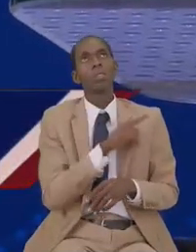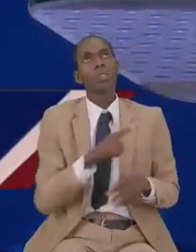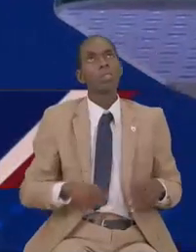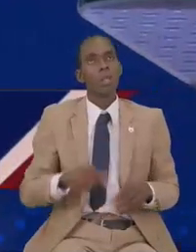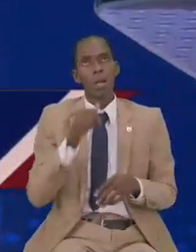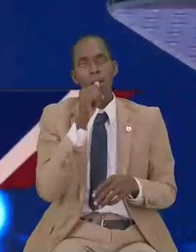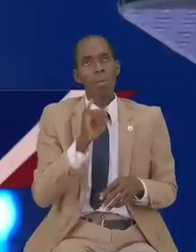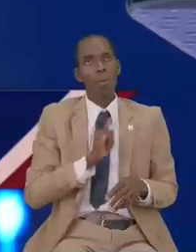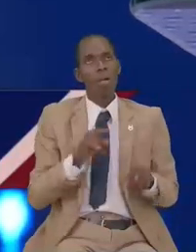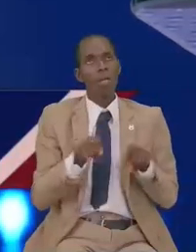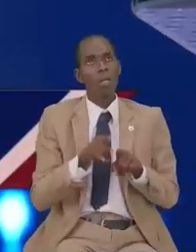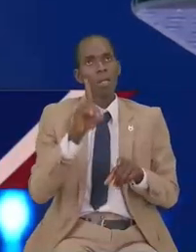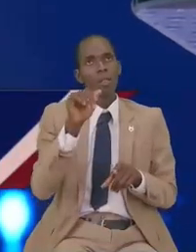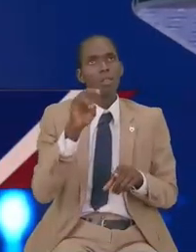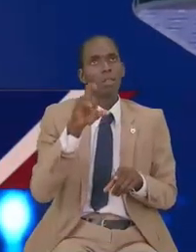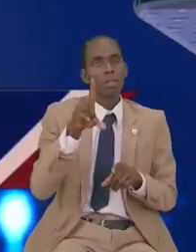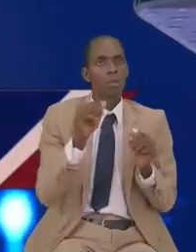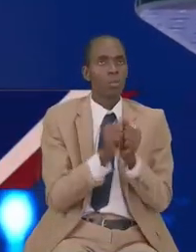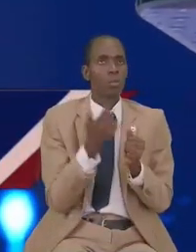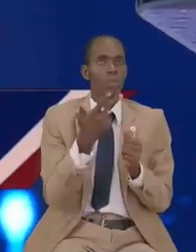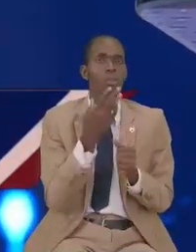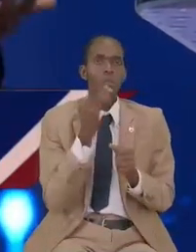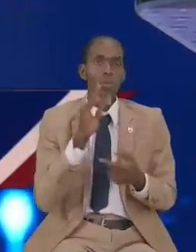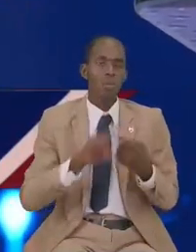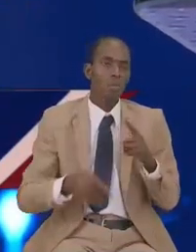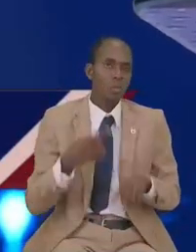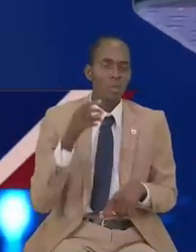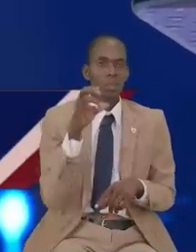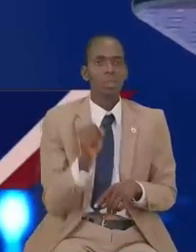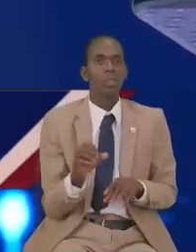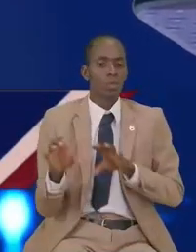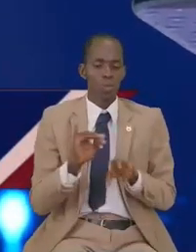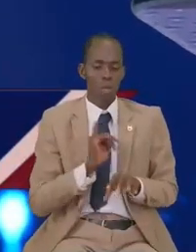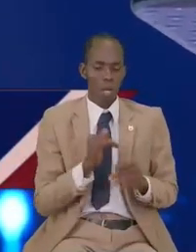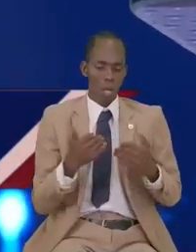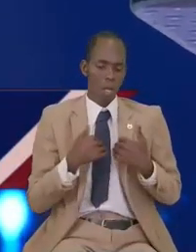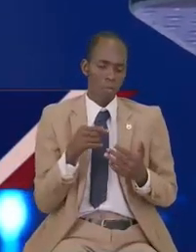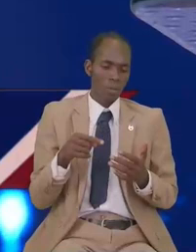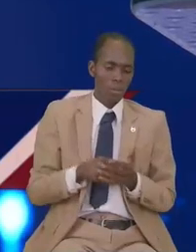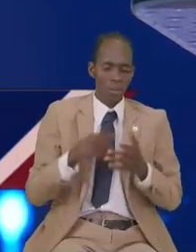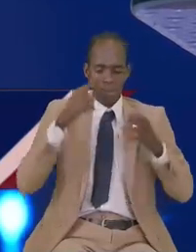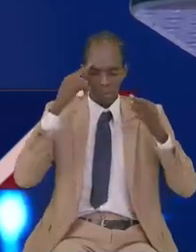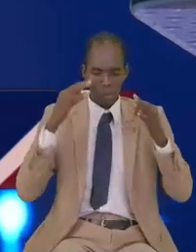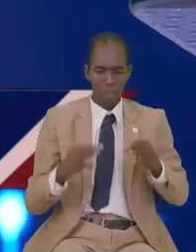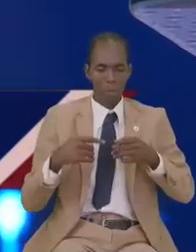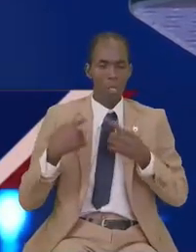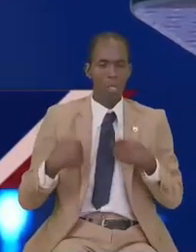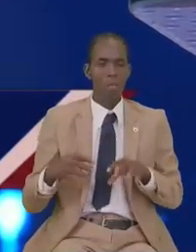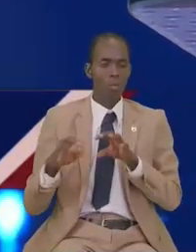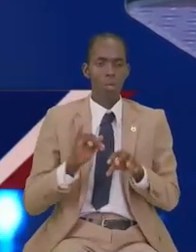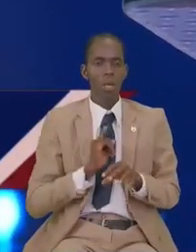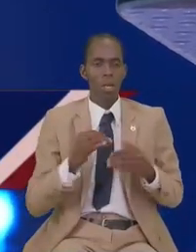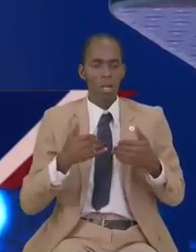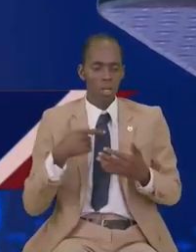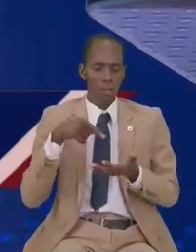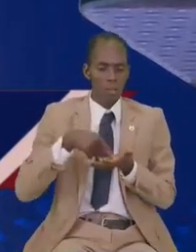Seigneur. Seigneur, est-ce que je suis comme Daniel, Sadrach, Meshach et Abednego? Est-ce que j'ai ce cœur résolu? Est-ce que j'ai ce cœur